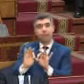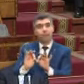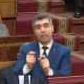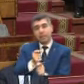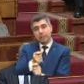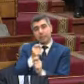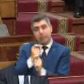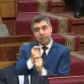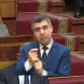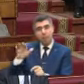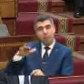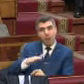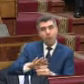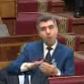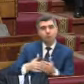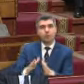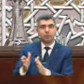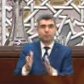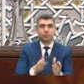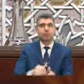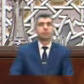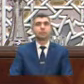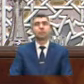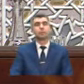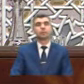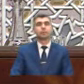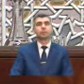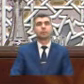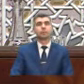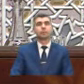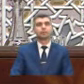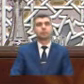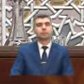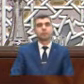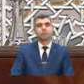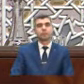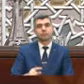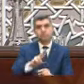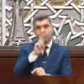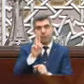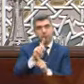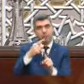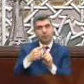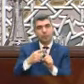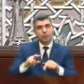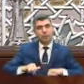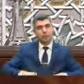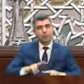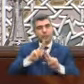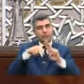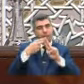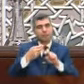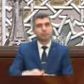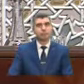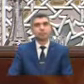يعني بحاره وكيستافدوا من اليوتيس؟ شكرا. شكرا السيد نائب محترم. هل من تعقيب اضافي اخر؟ لا تعقيب. ردكم السيد